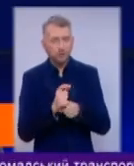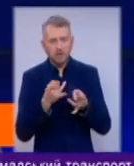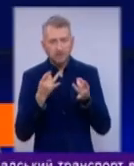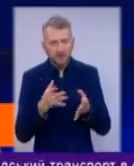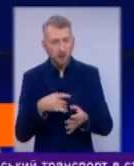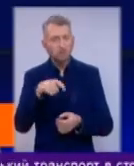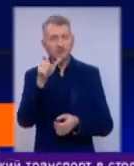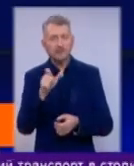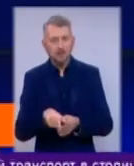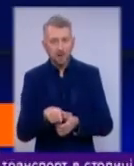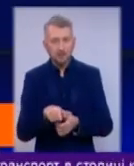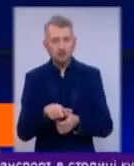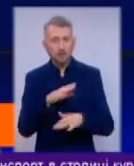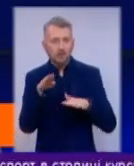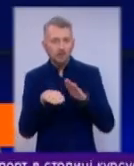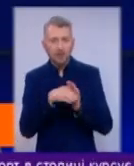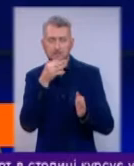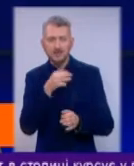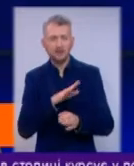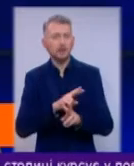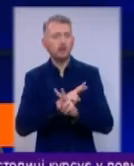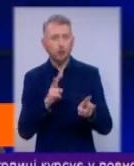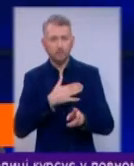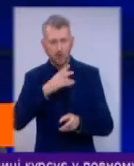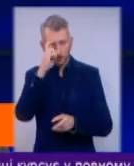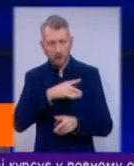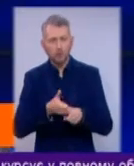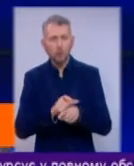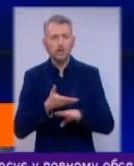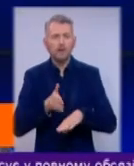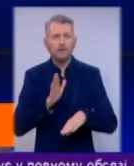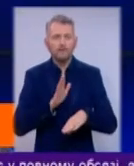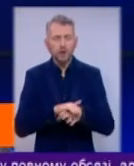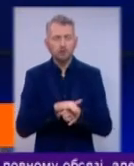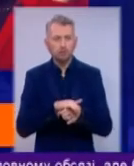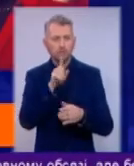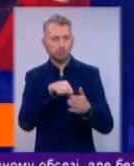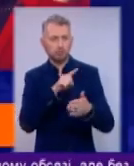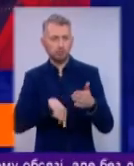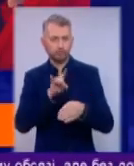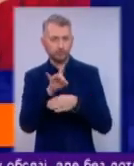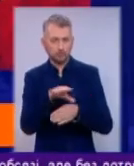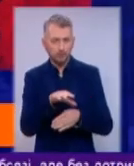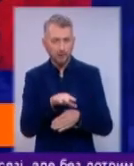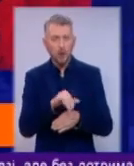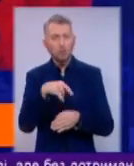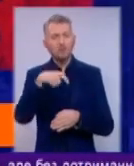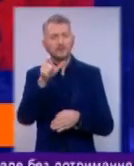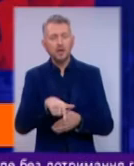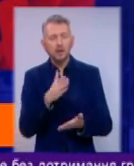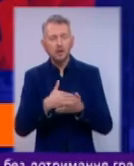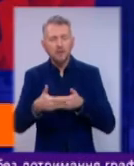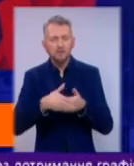Президент, насправді, не підслідний нікому в нашій країні. Досить важко реалізувати процедуру імпічменту. Проте, у президента є найближче